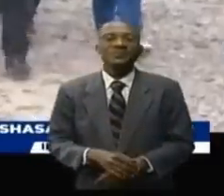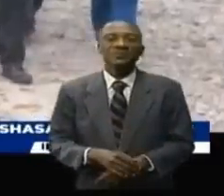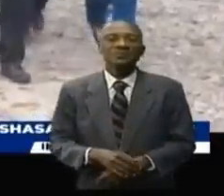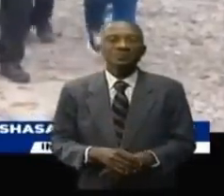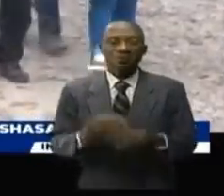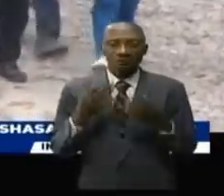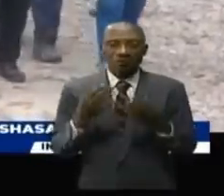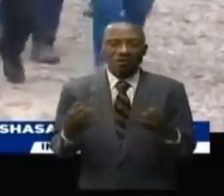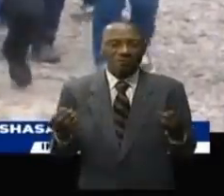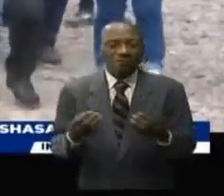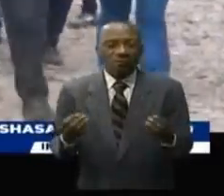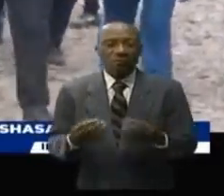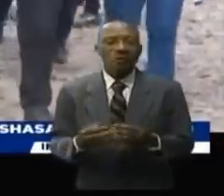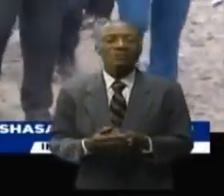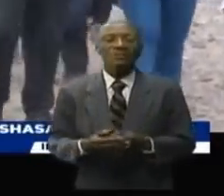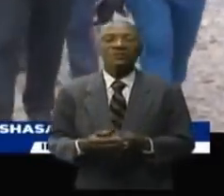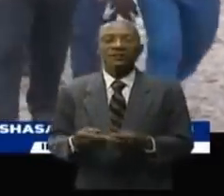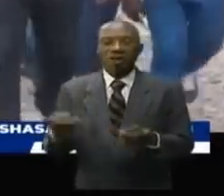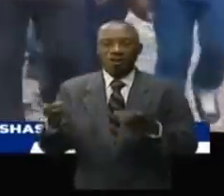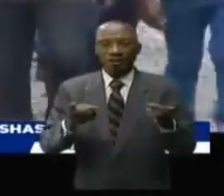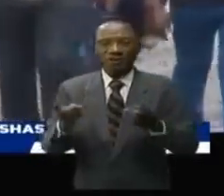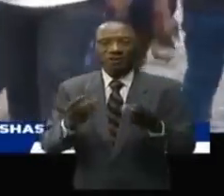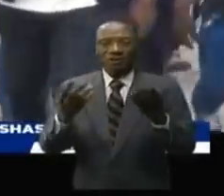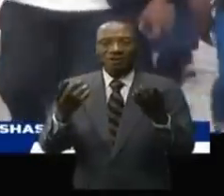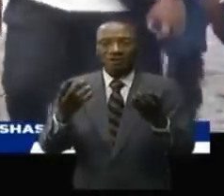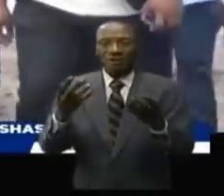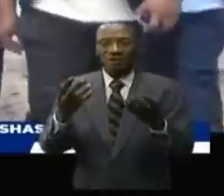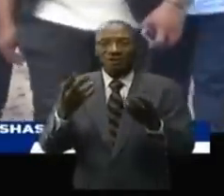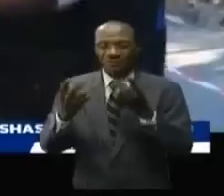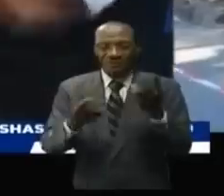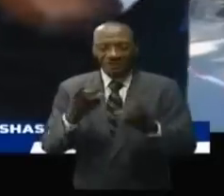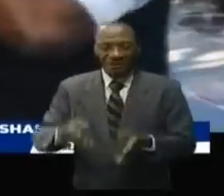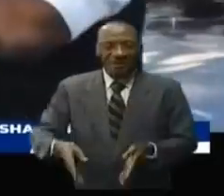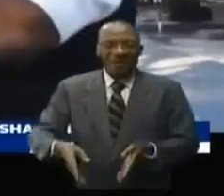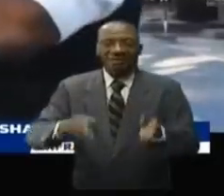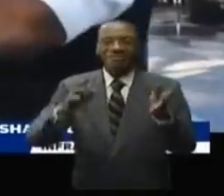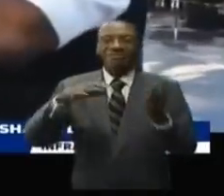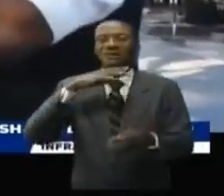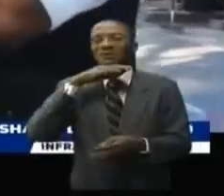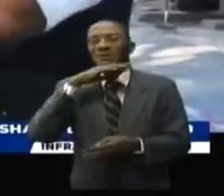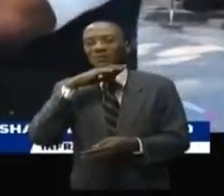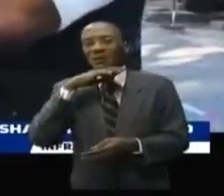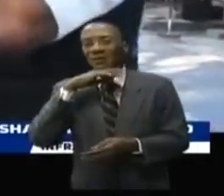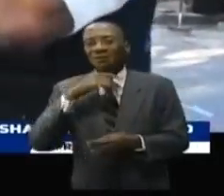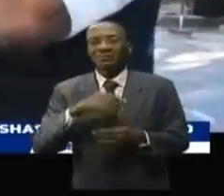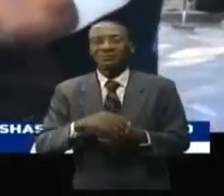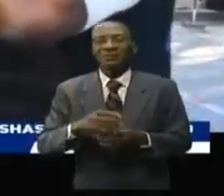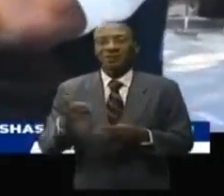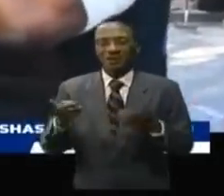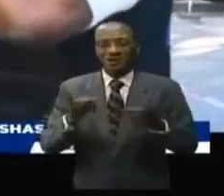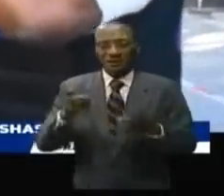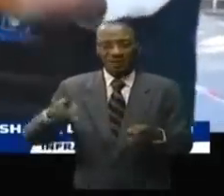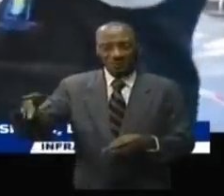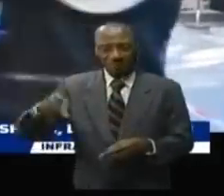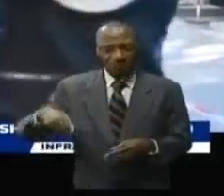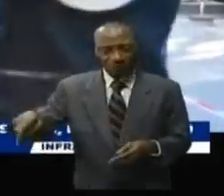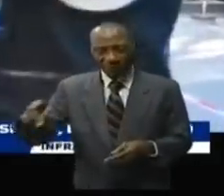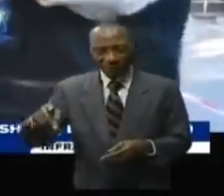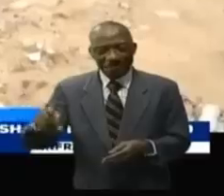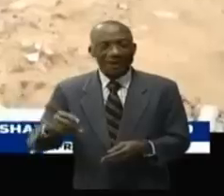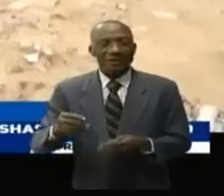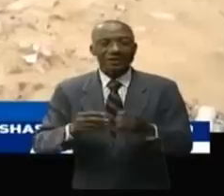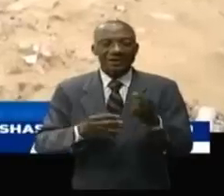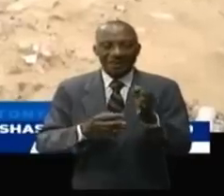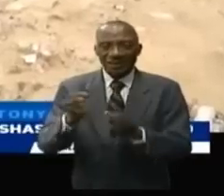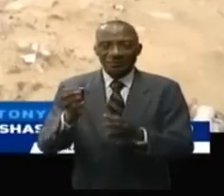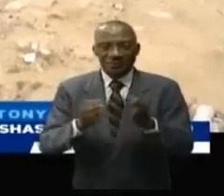sa ronde d'inspection sur l'avenue Gambela sous les explications techniques du directeur provincial Alain Tshimbalanga de